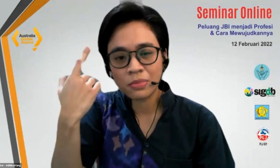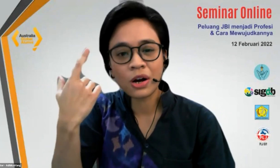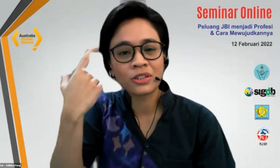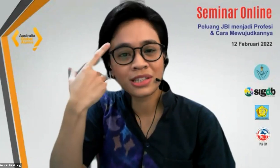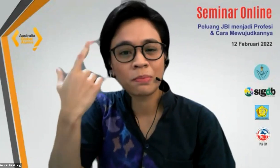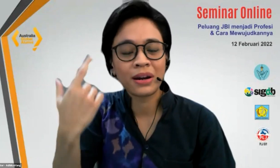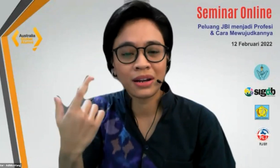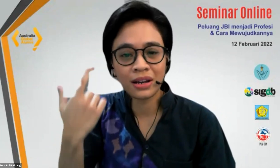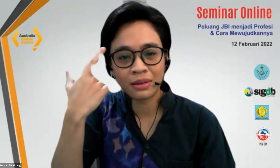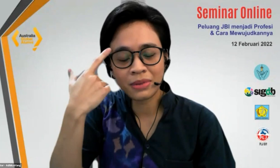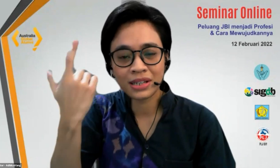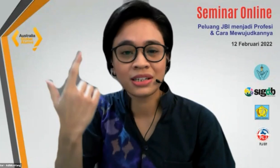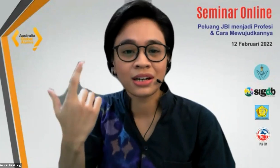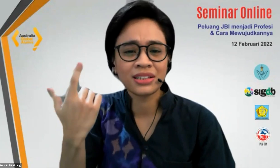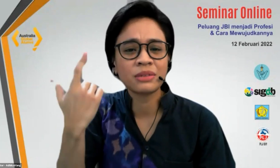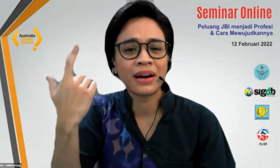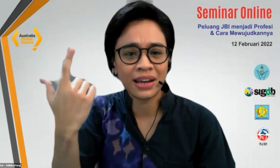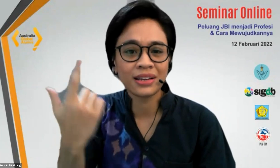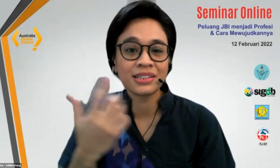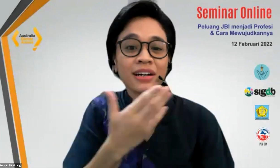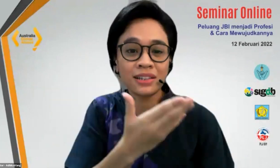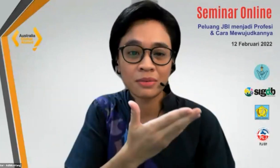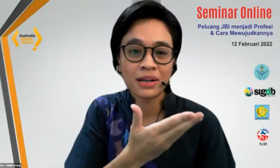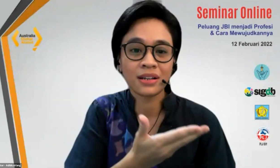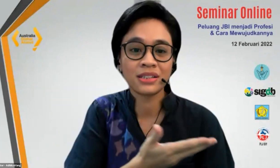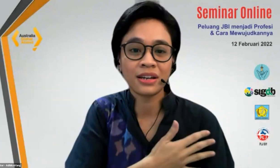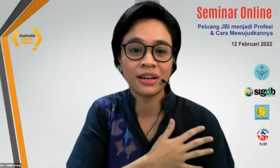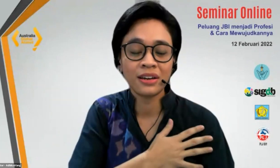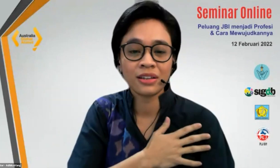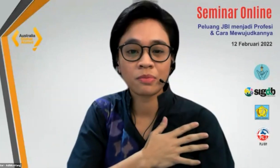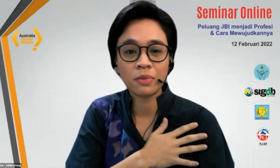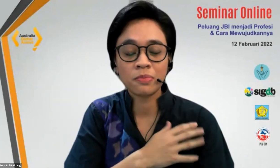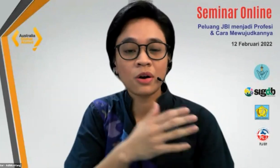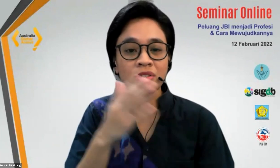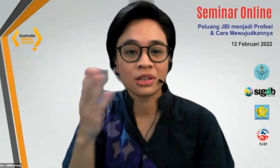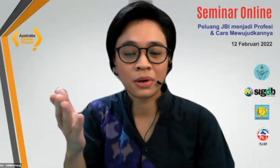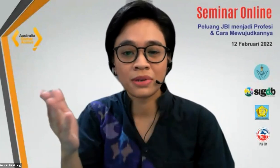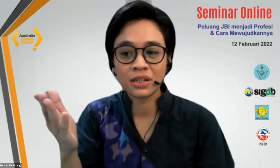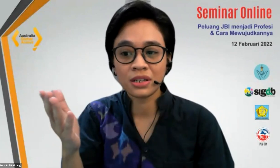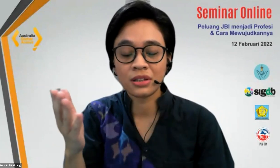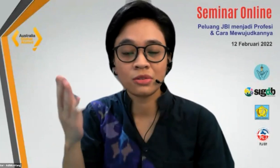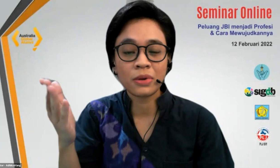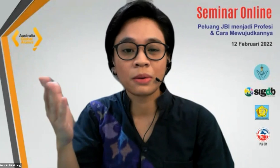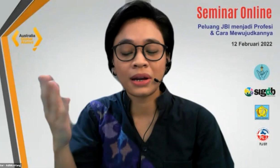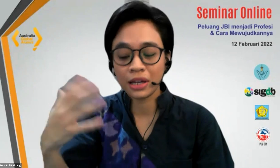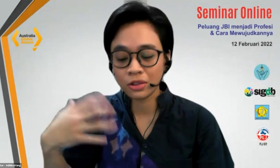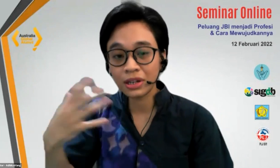ngerti ini pengonsep anda dalam bahasa isyarat gimana Ya saya ngerti bahasa lisannya tapi mohon seven bahasa isyarat yaitu bagaimana itu